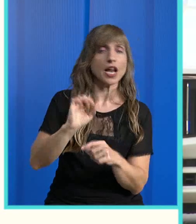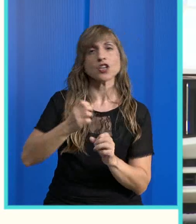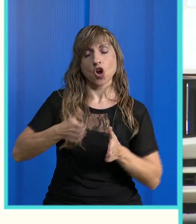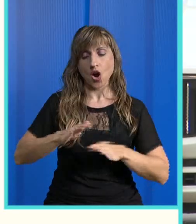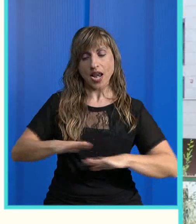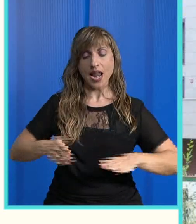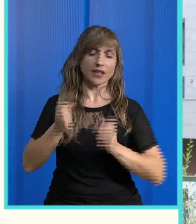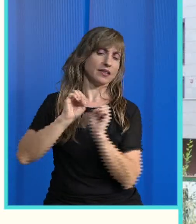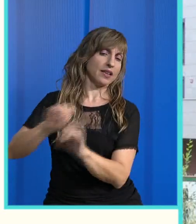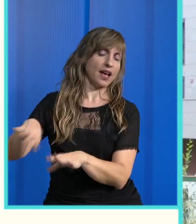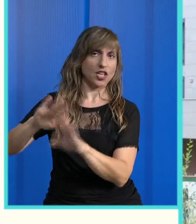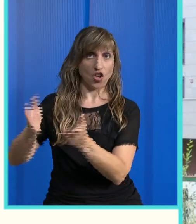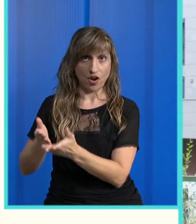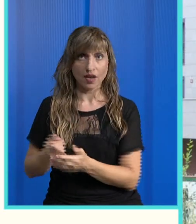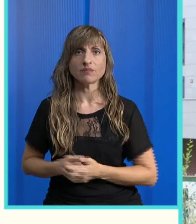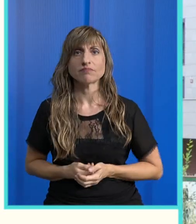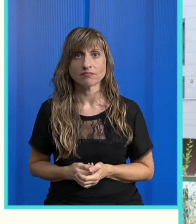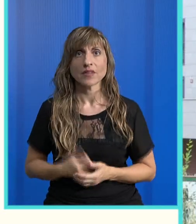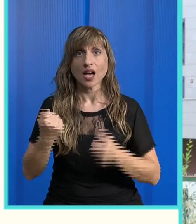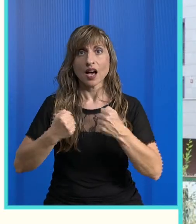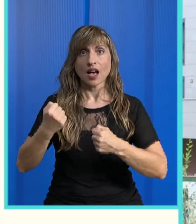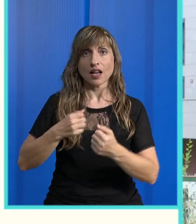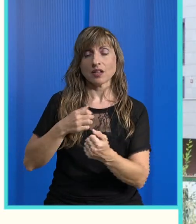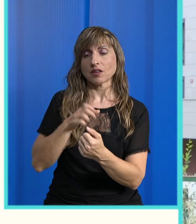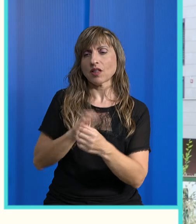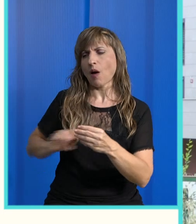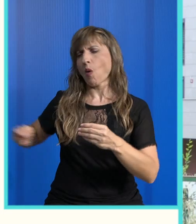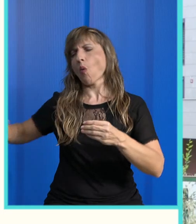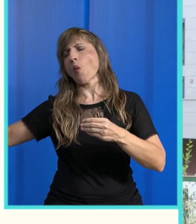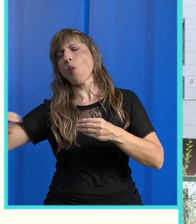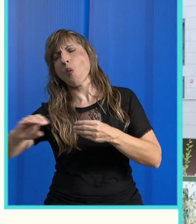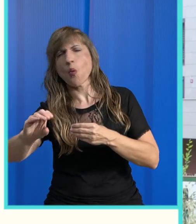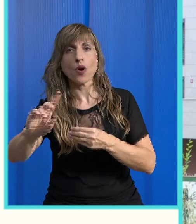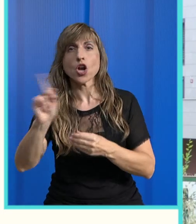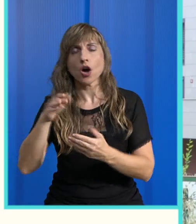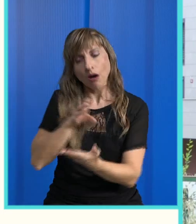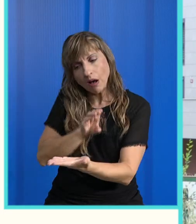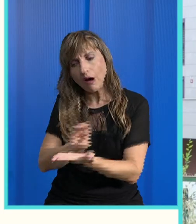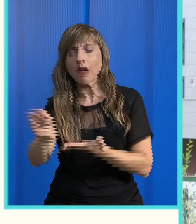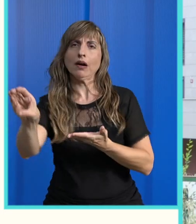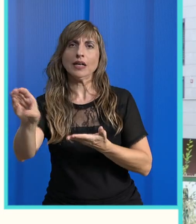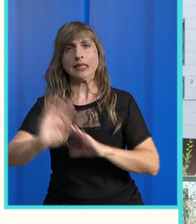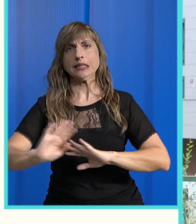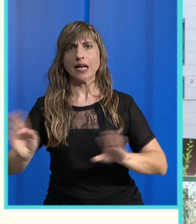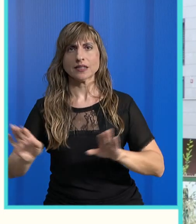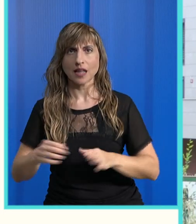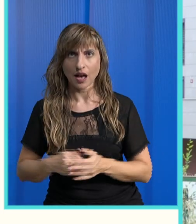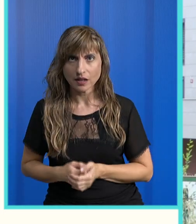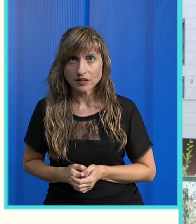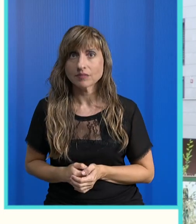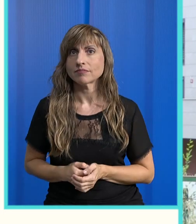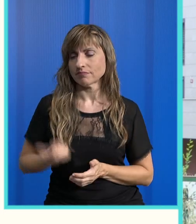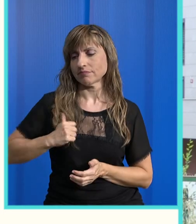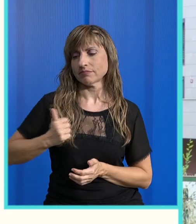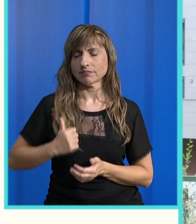Són cotxes que passen per fer la volta per no haver de baixar pel centre de Badalona per escurçar A vegades fins i